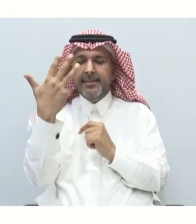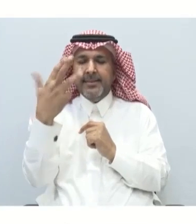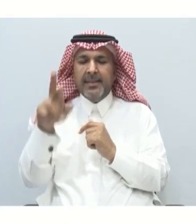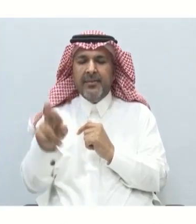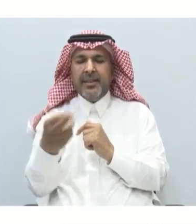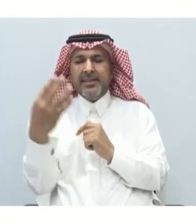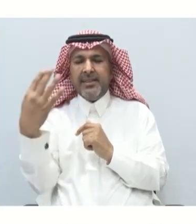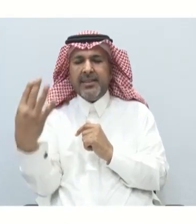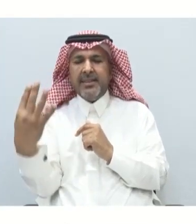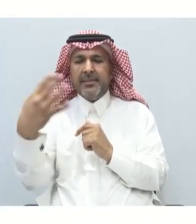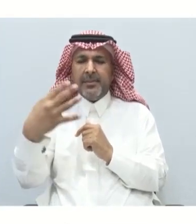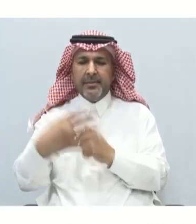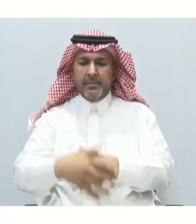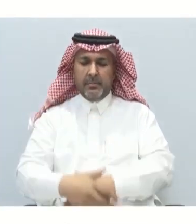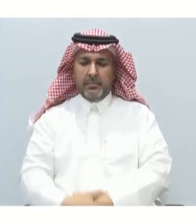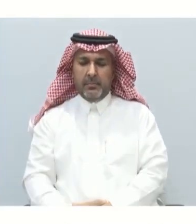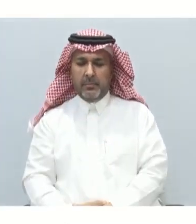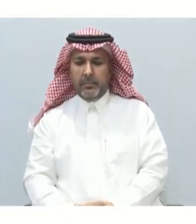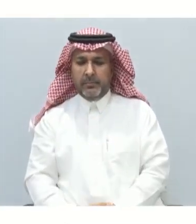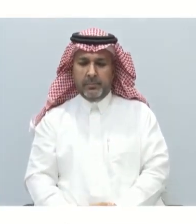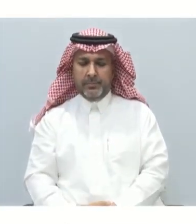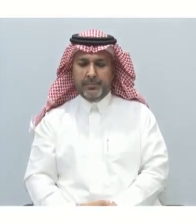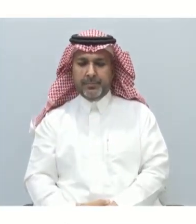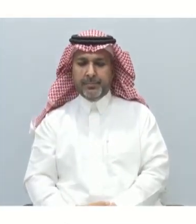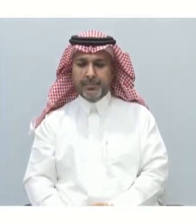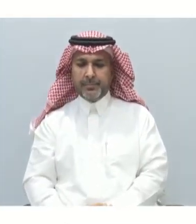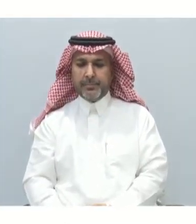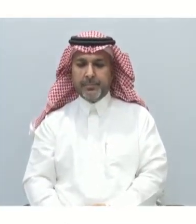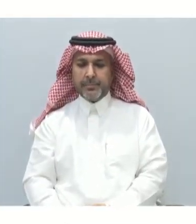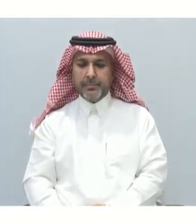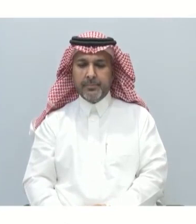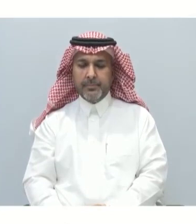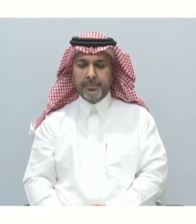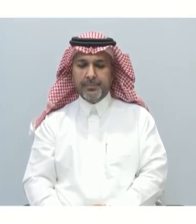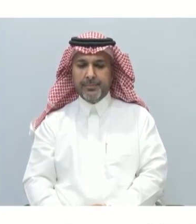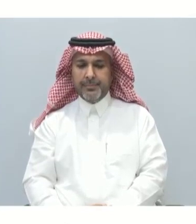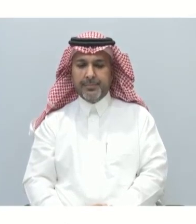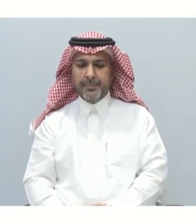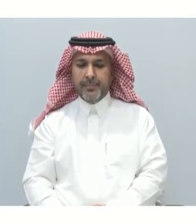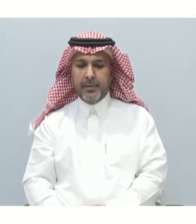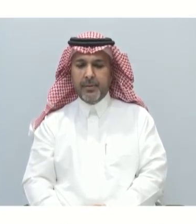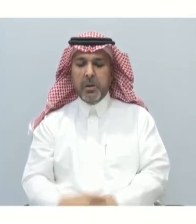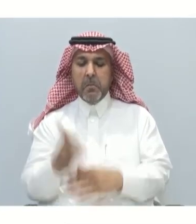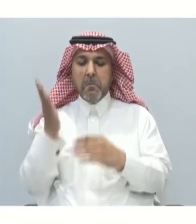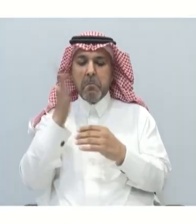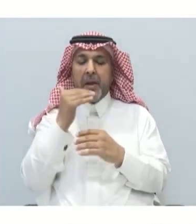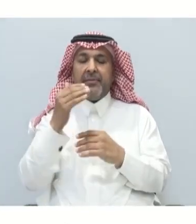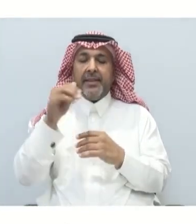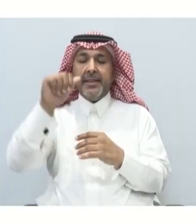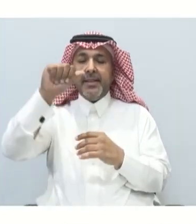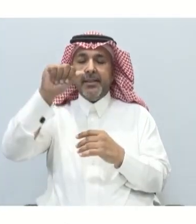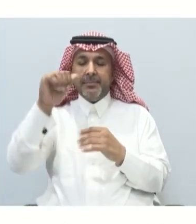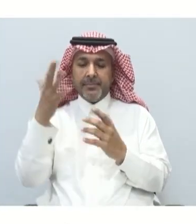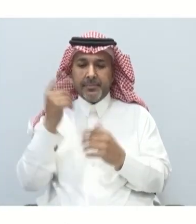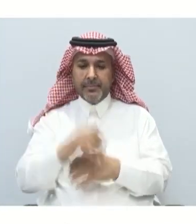الشكل فالان لاحظ ان انت لو قاللك في البدايه قاللك عدم وجود انتاج لما يقوللك عدم وجود انتاج فمعناته الاكس